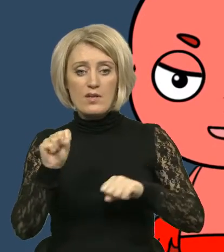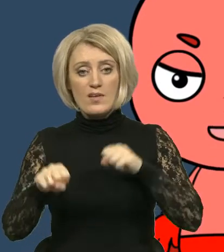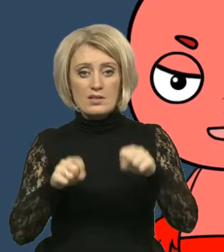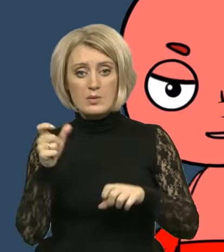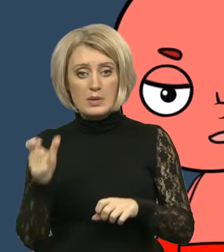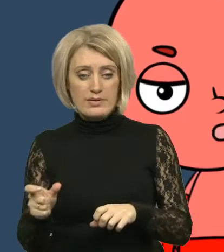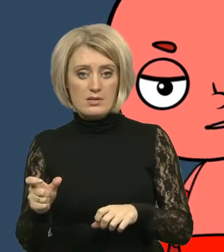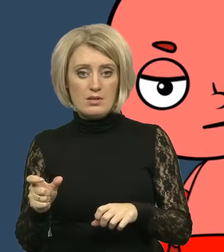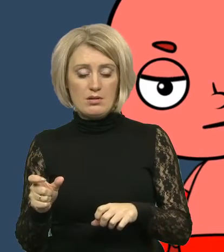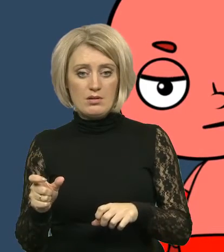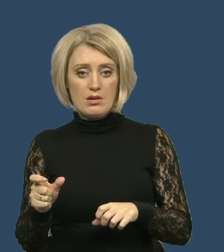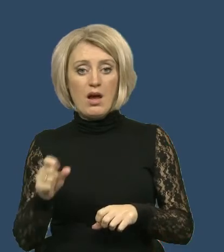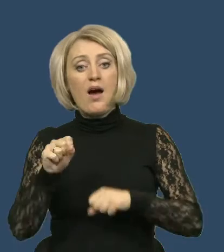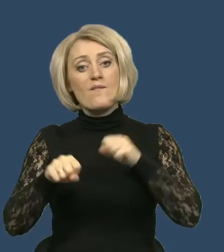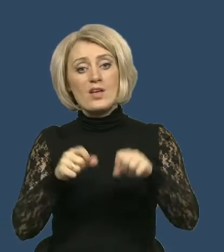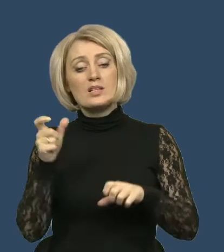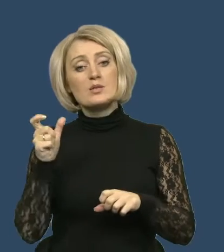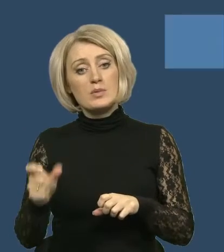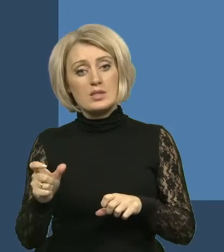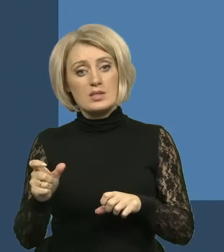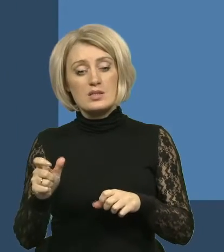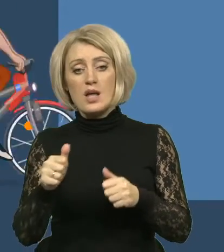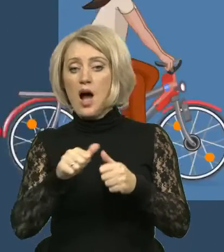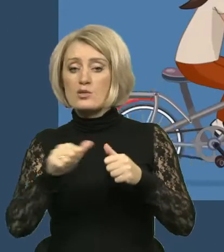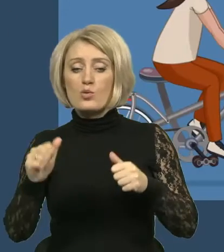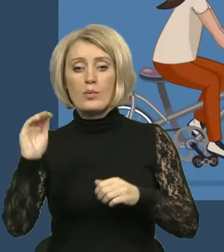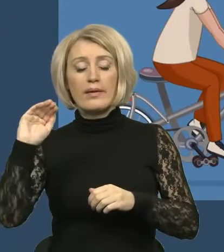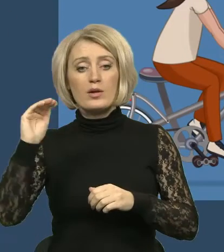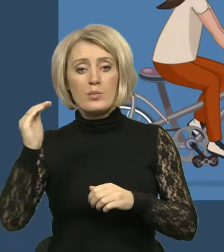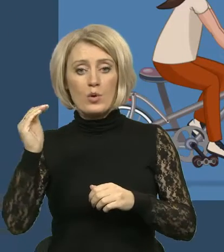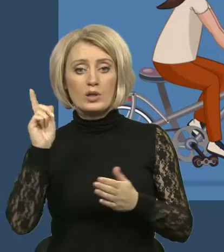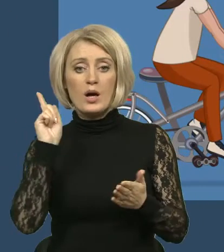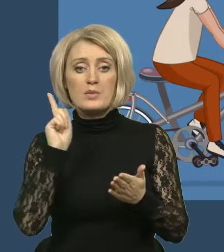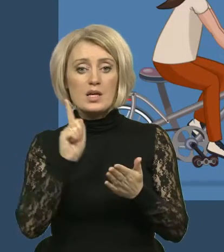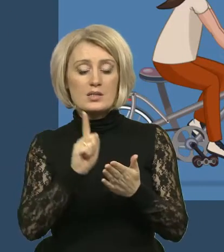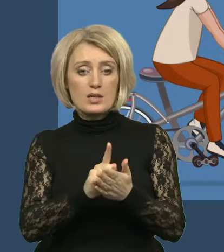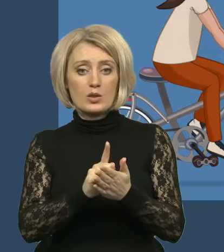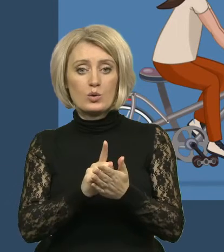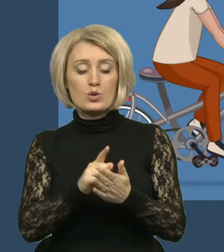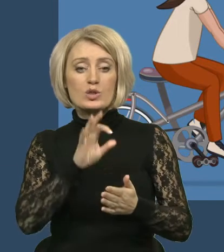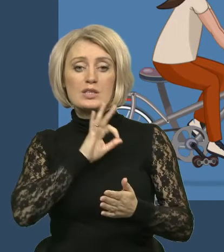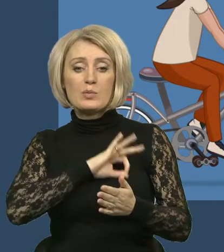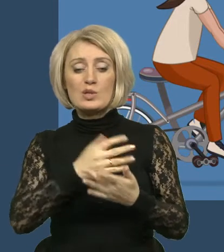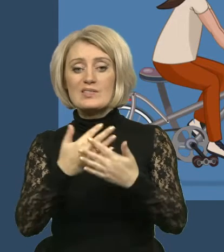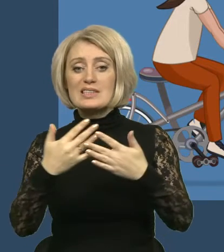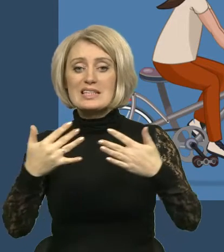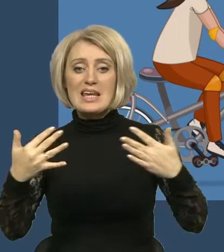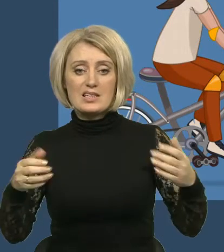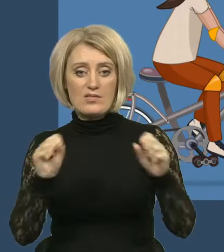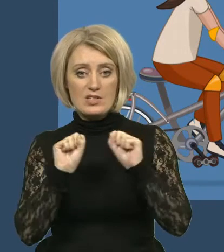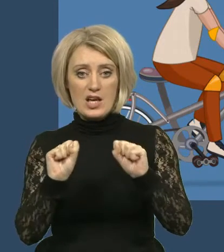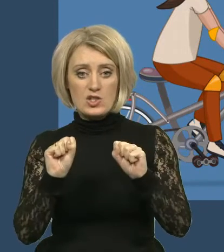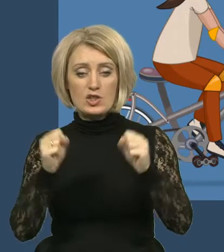защита велосипедиста. Велосипедист, особенно ребенок, обязательно должен использовать